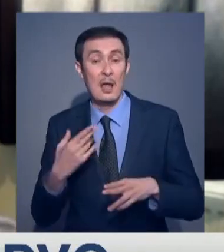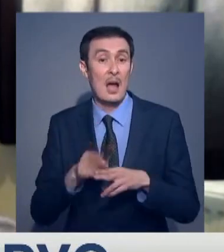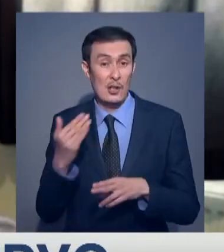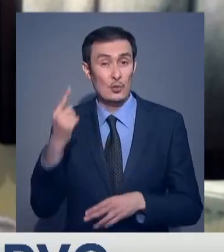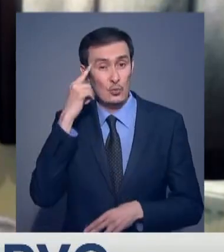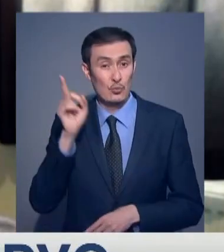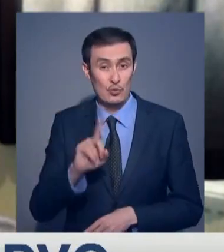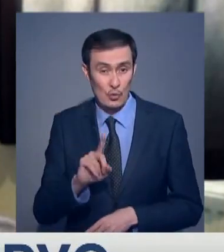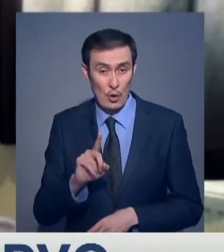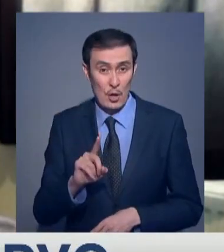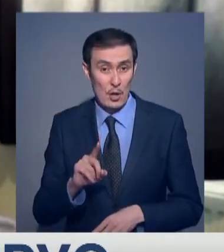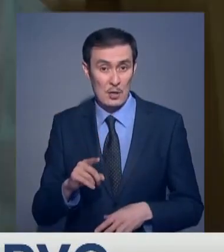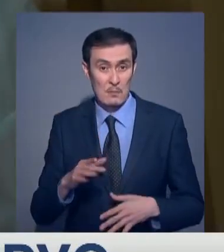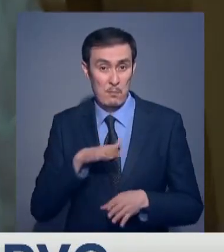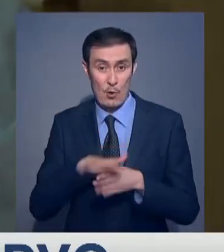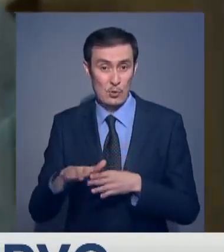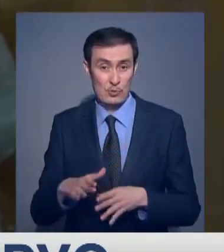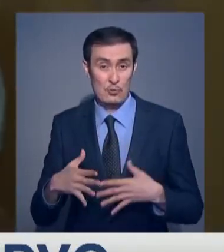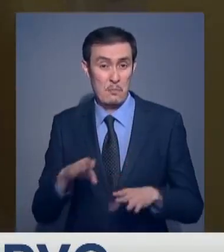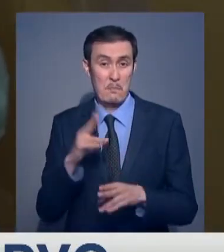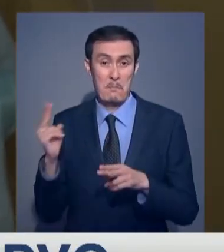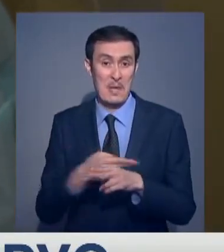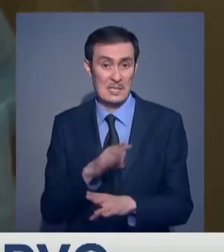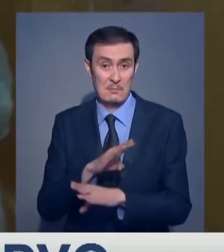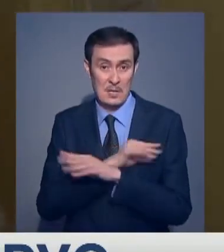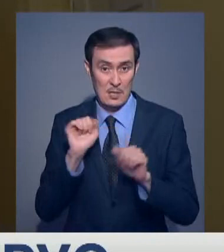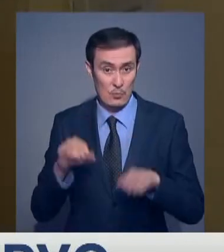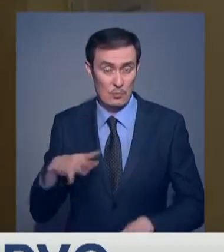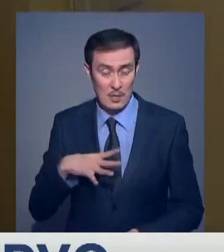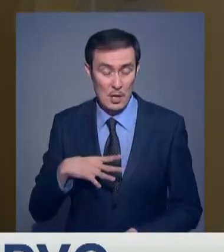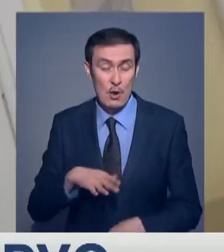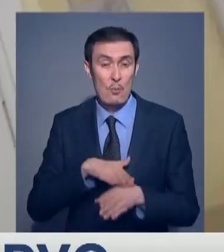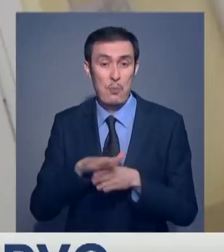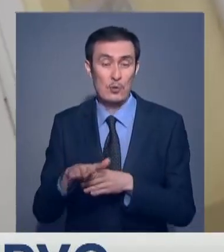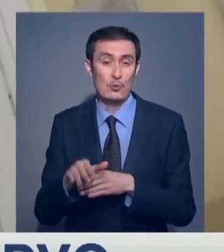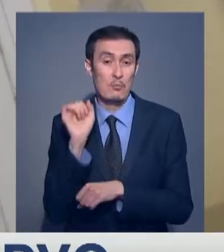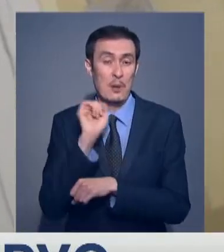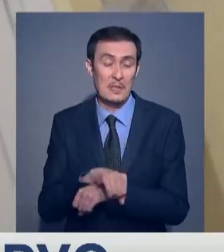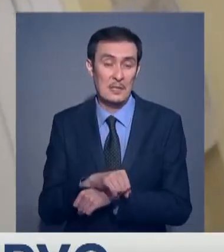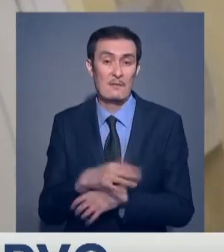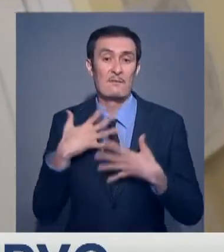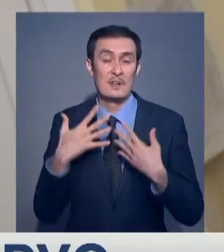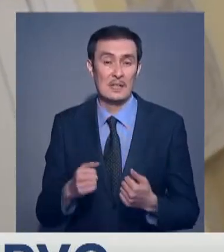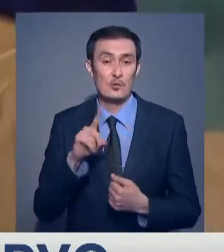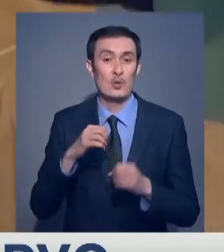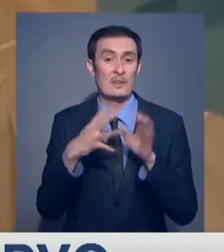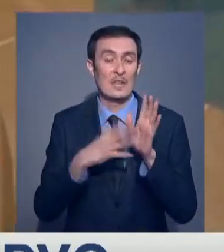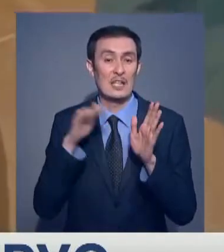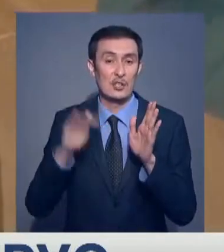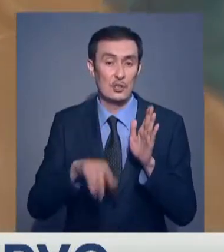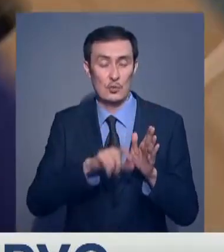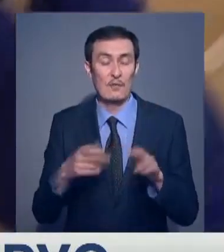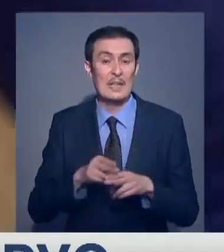они думают, что бессмертные. В общей сложности победить COVID-19 удалось 150 тысячам человек в мире. Это